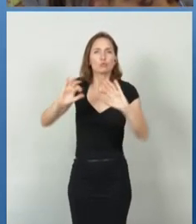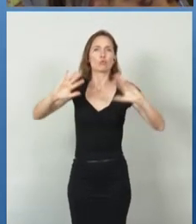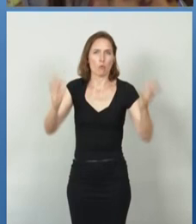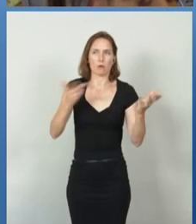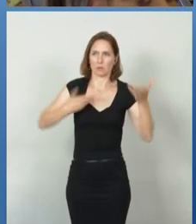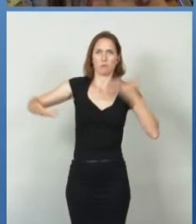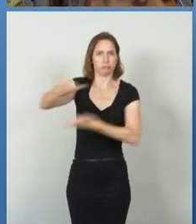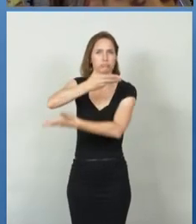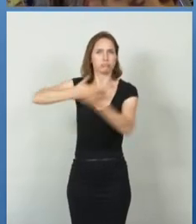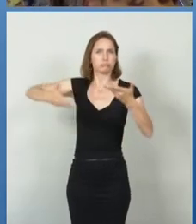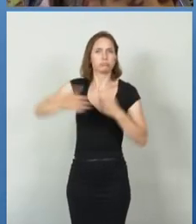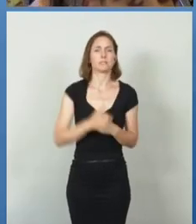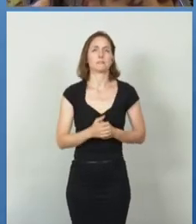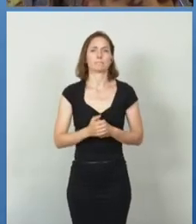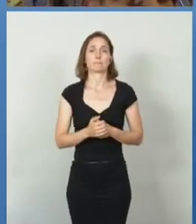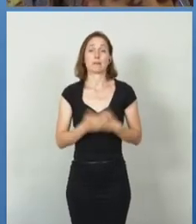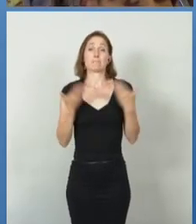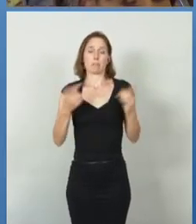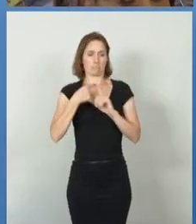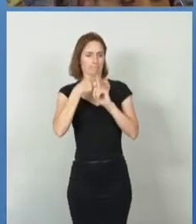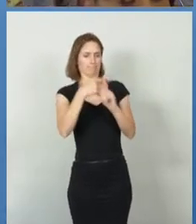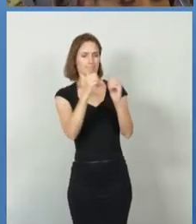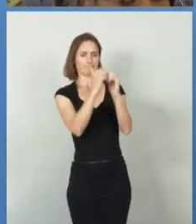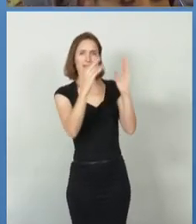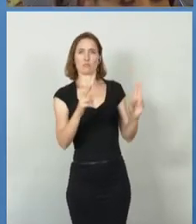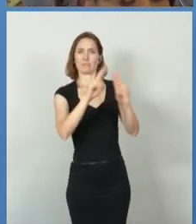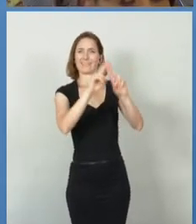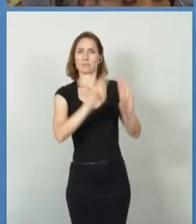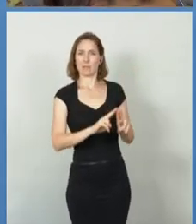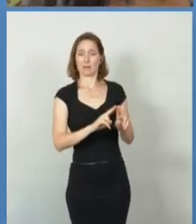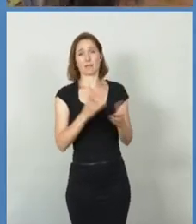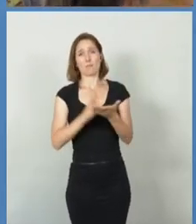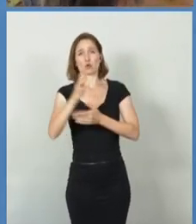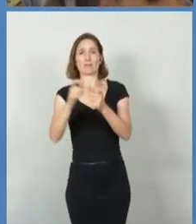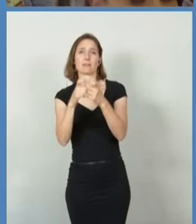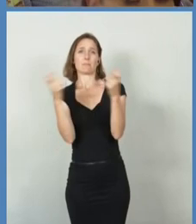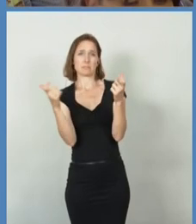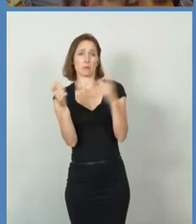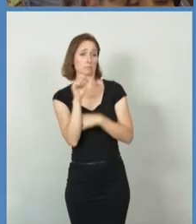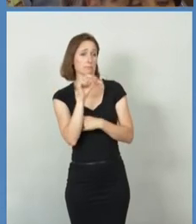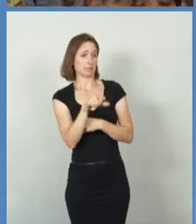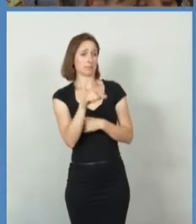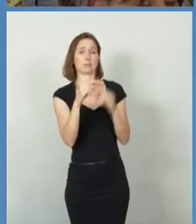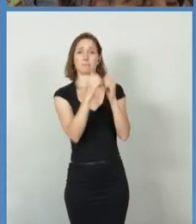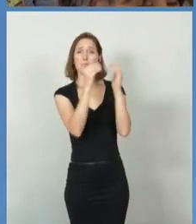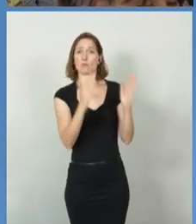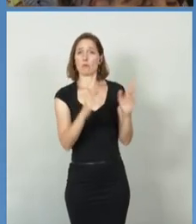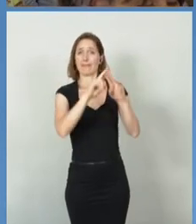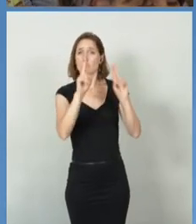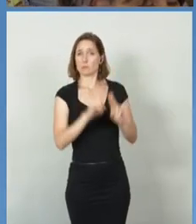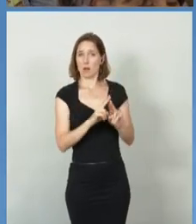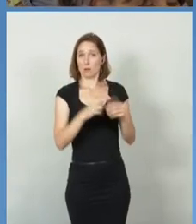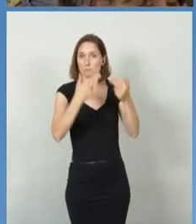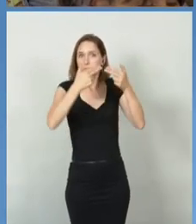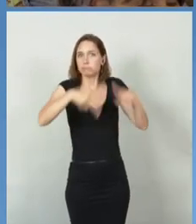focus sur la maison de l'international et le projet d'établissement la Maison internationale a été inaugurée en 2006 elle